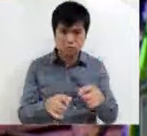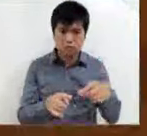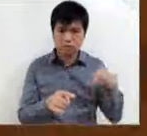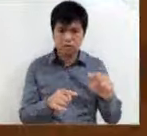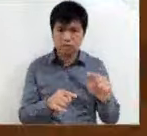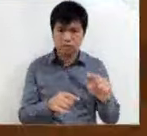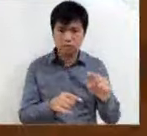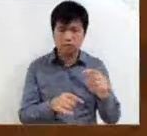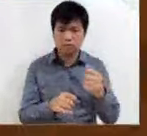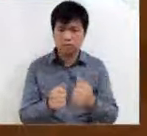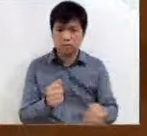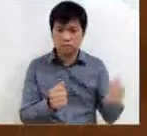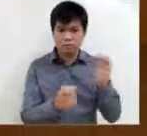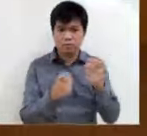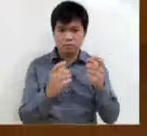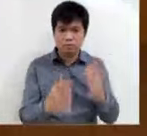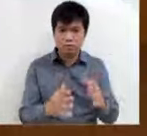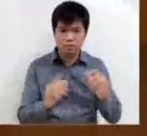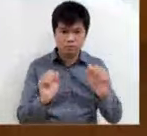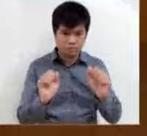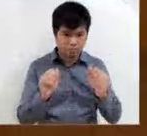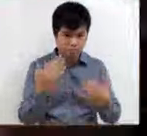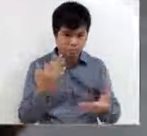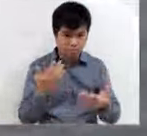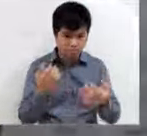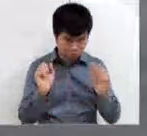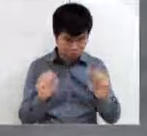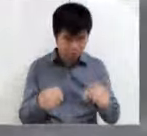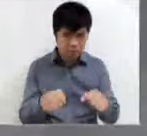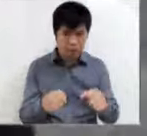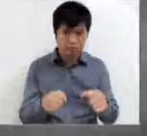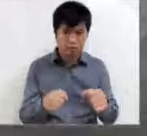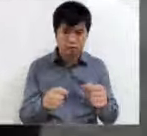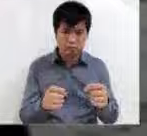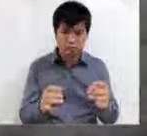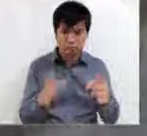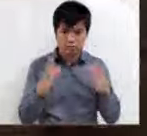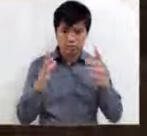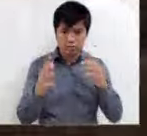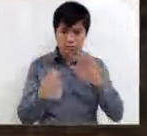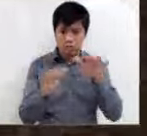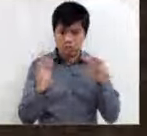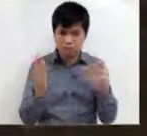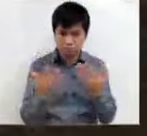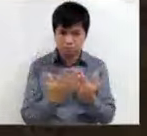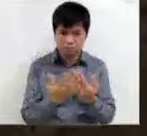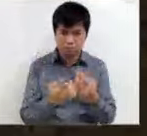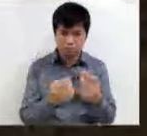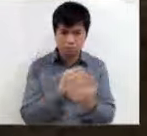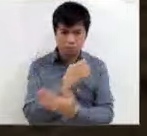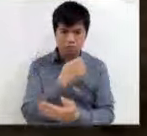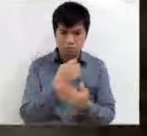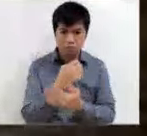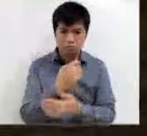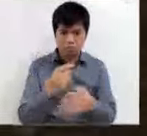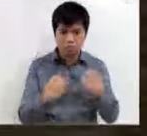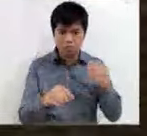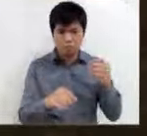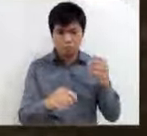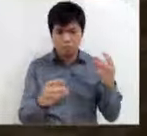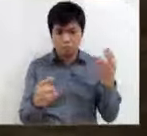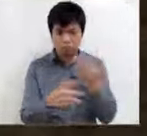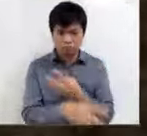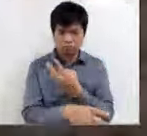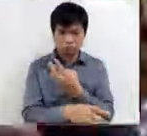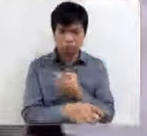maging bantana sa buong mundo ang giyera sa Gaza. Palalalain daw nito ang mga kasalukuyang banta sa international peace